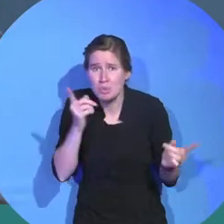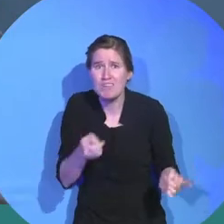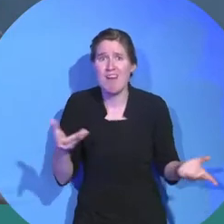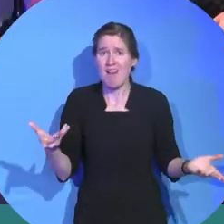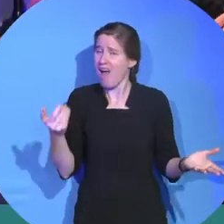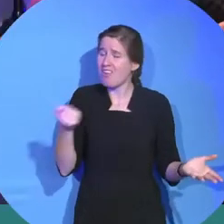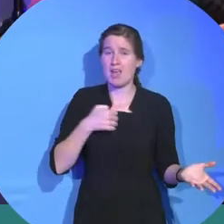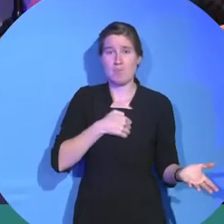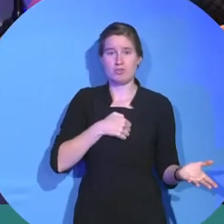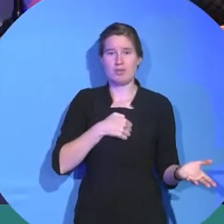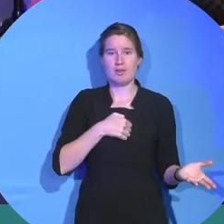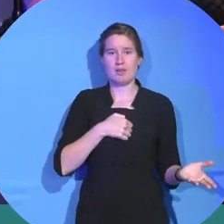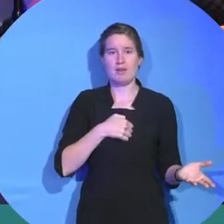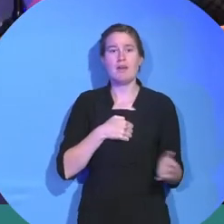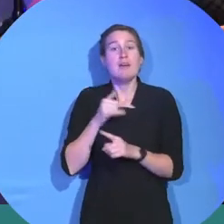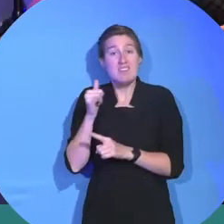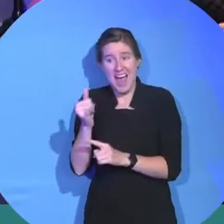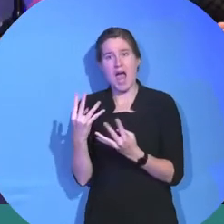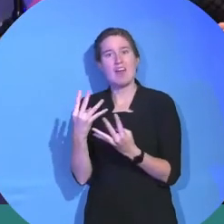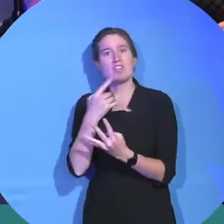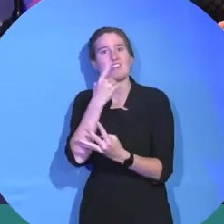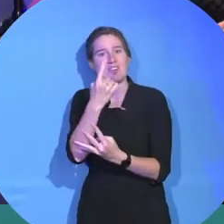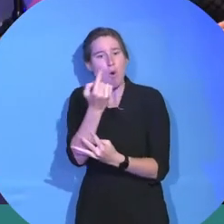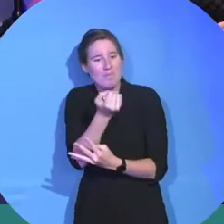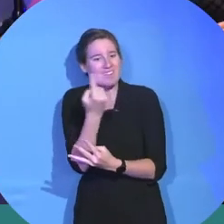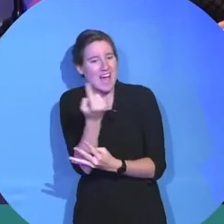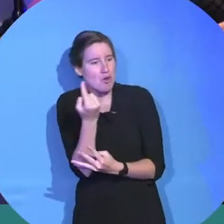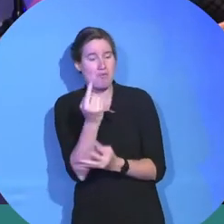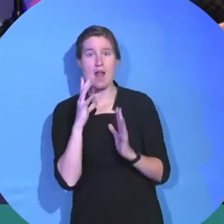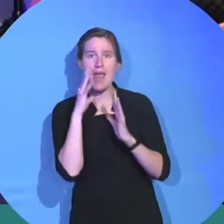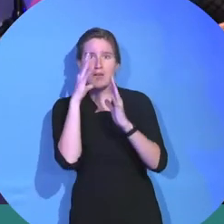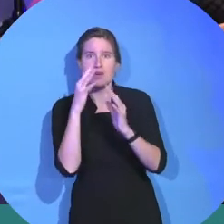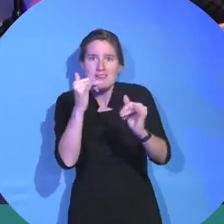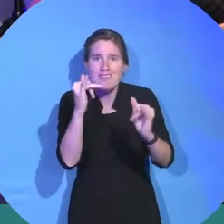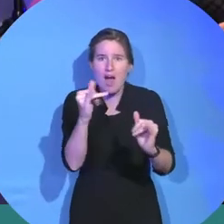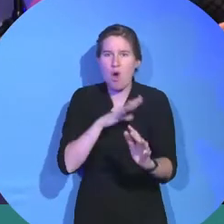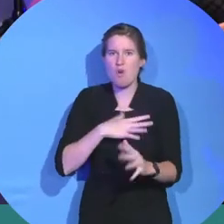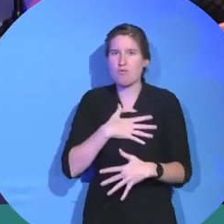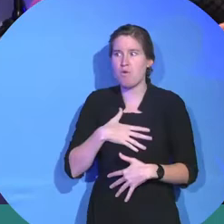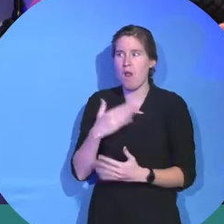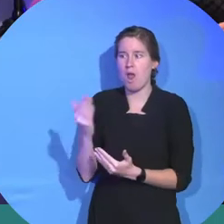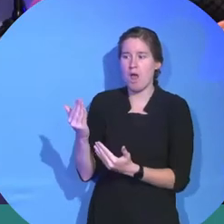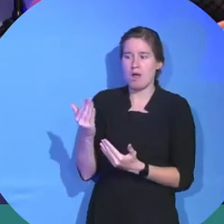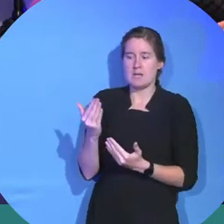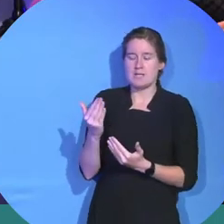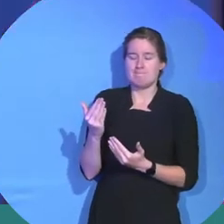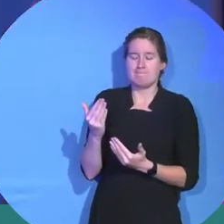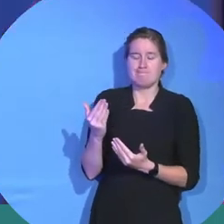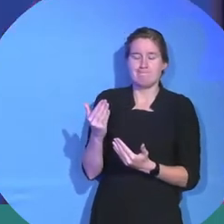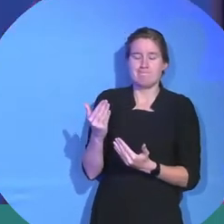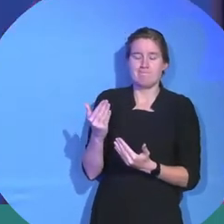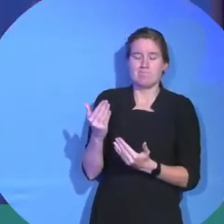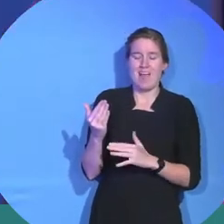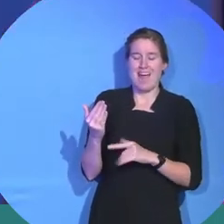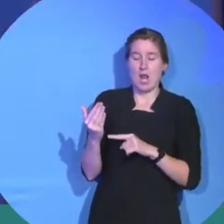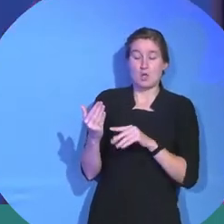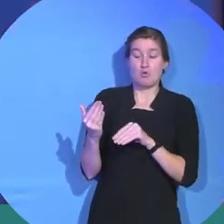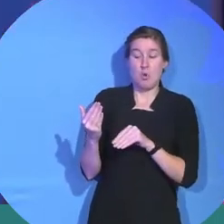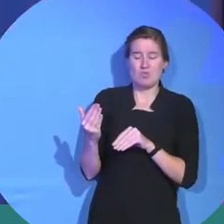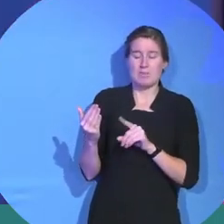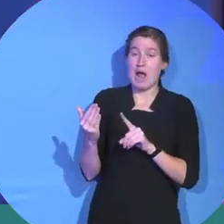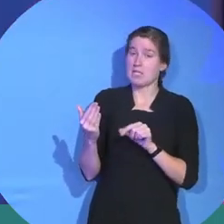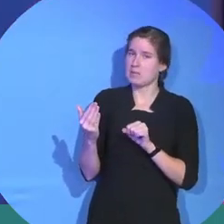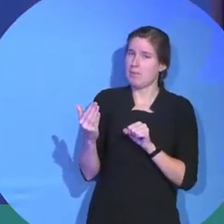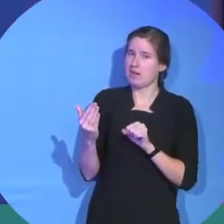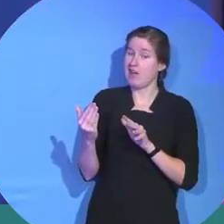het leven gaat. Omdat het over het leven gaat en ook dichterbij komt. Ja. Omdat je ook wel voelt, ik doe iets wat heel spannend is en eigenlijk